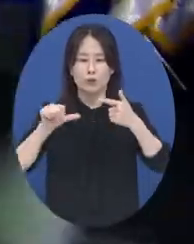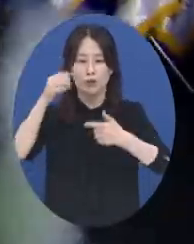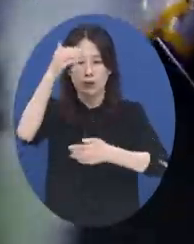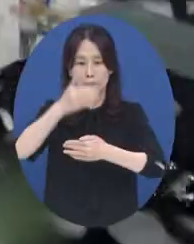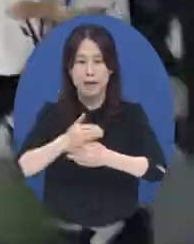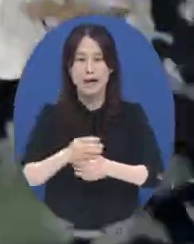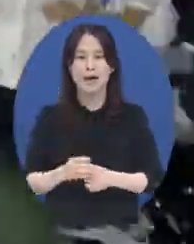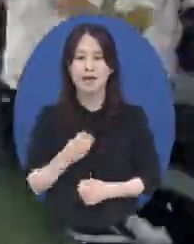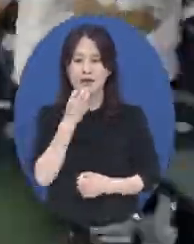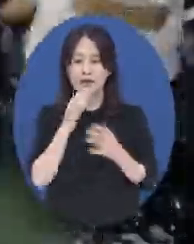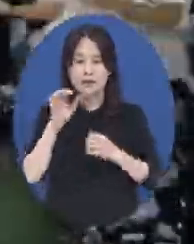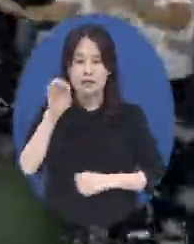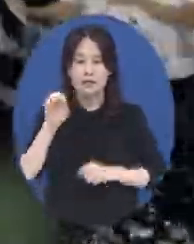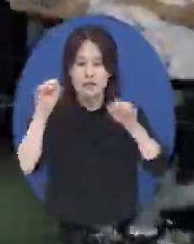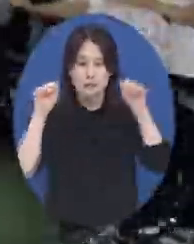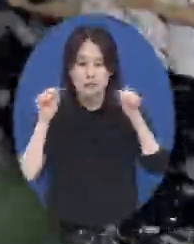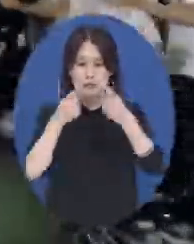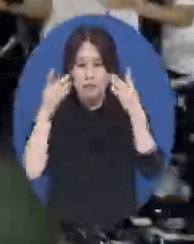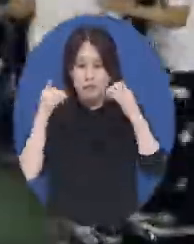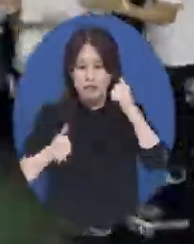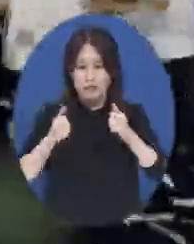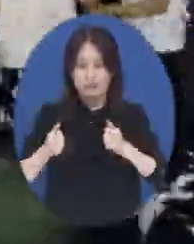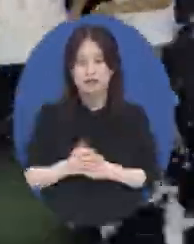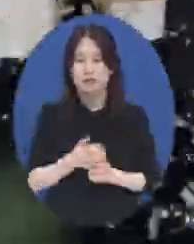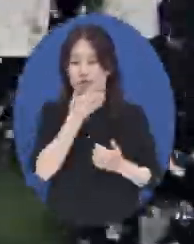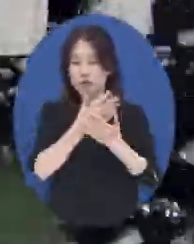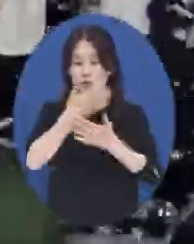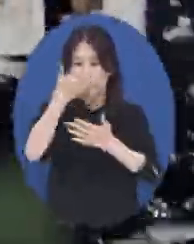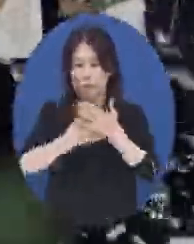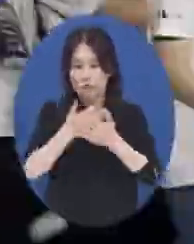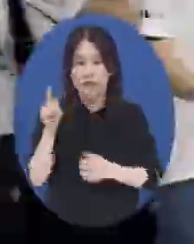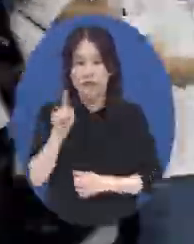경기 e스포츠 캠퍼스 대항전 주요 경기 영상들은